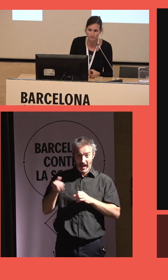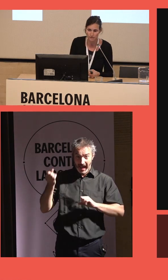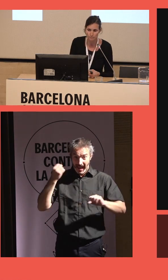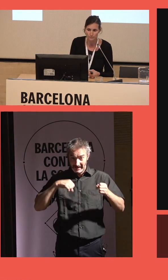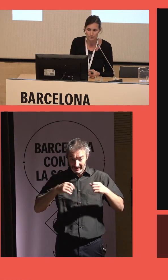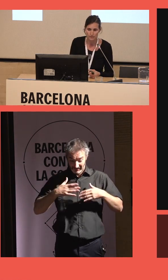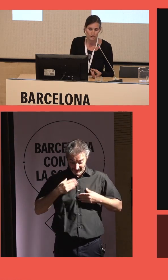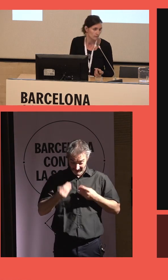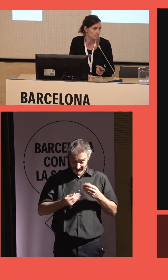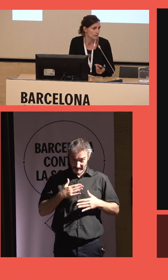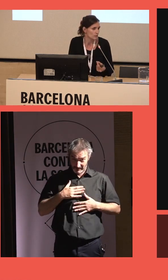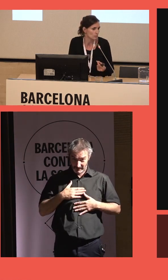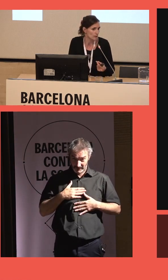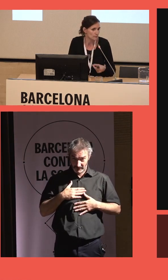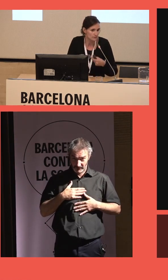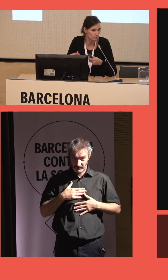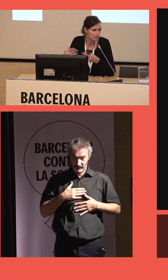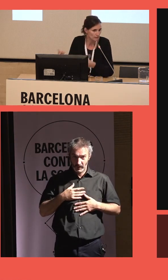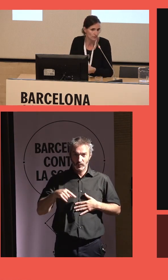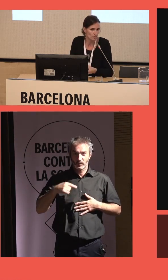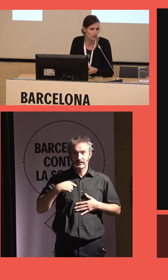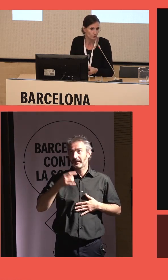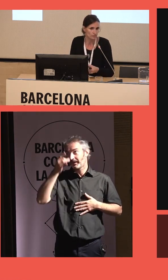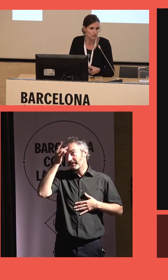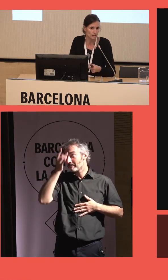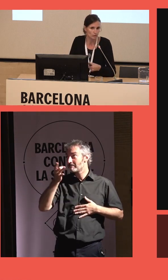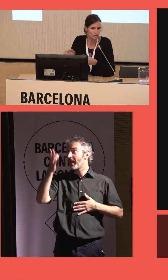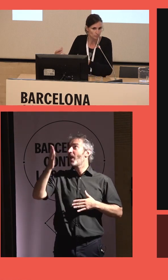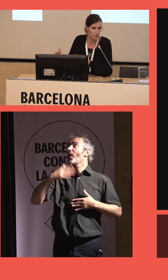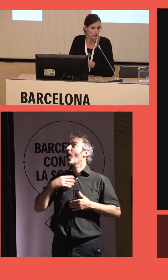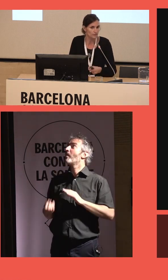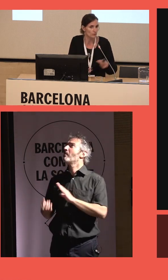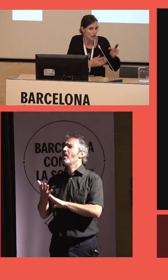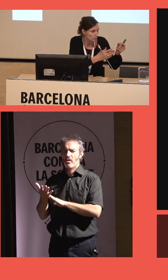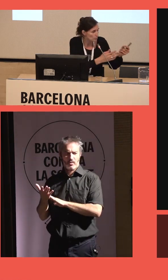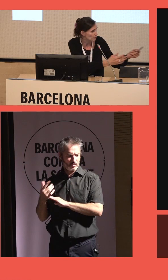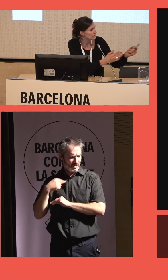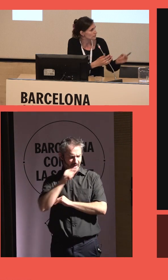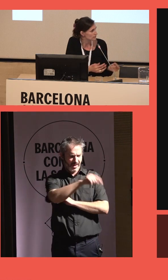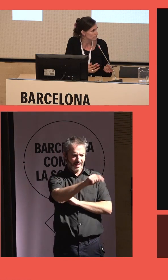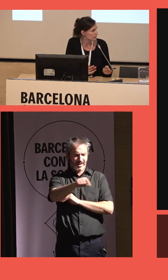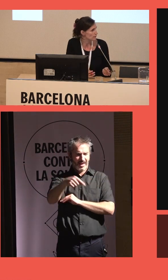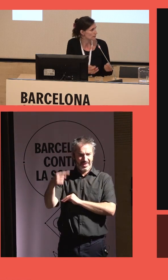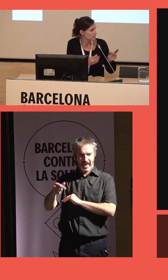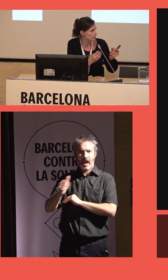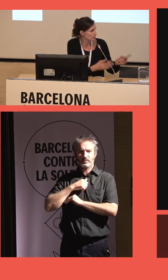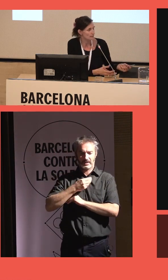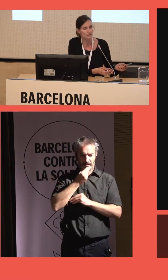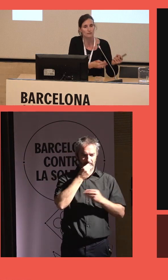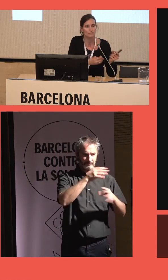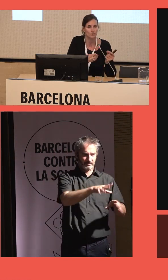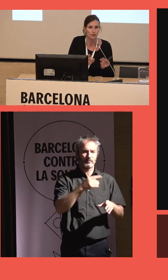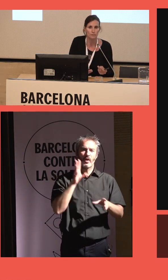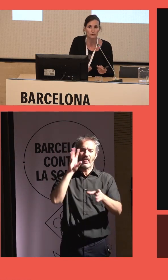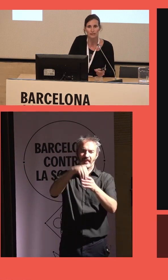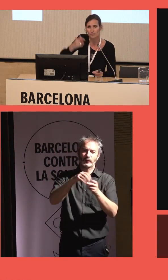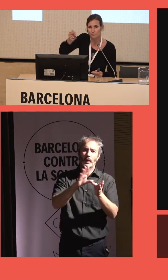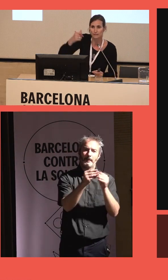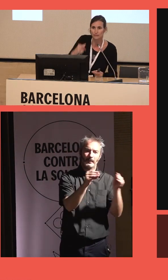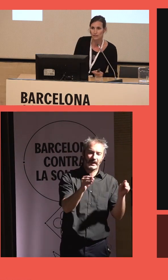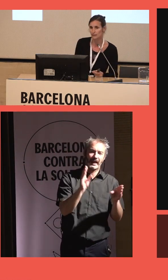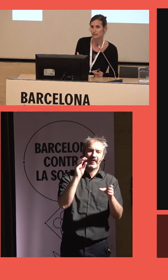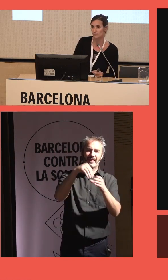activitats que fem el que no volem és inventar la roda generar coses pròpies sinó apropar les entitats del barri fer-ho al casal fer-ho a la